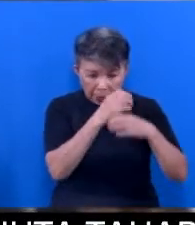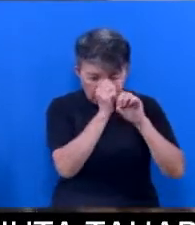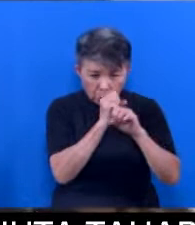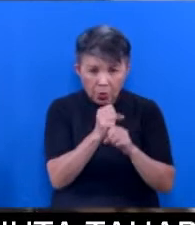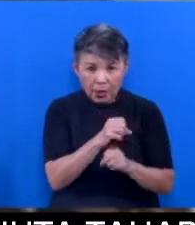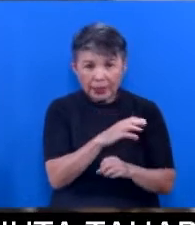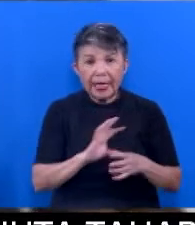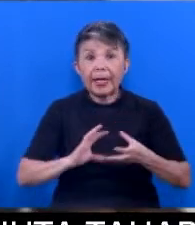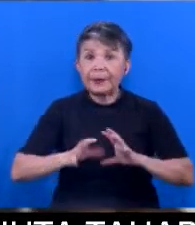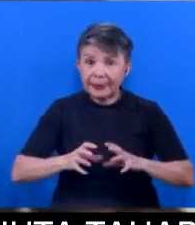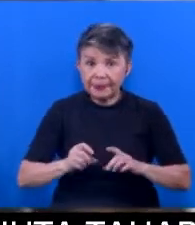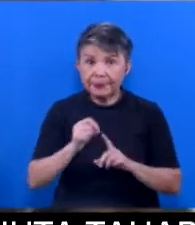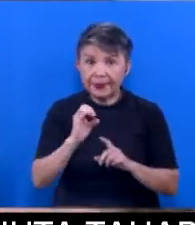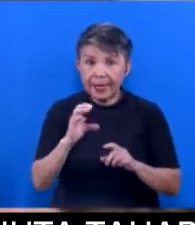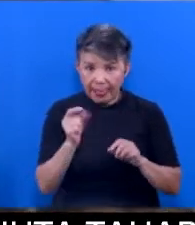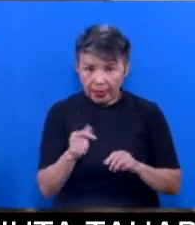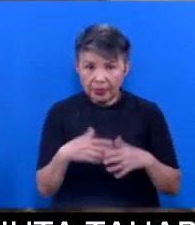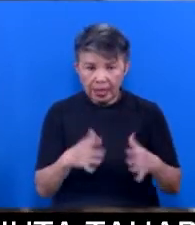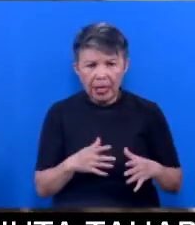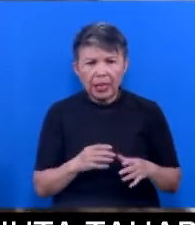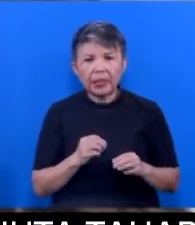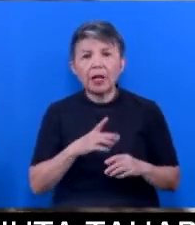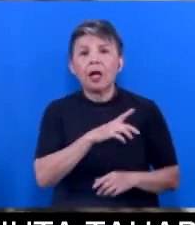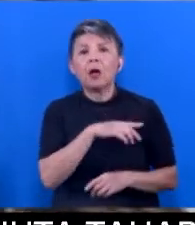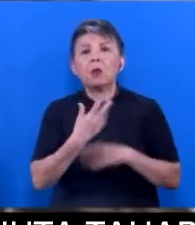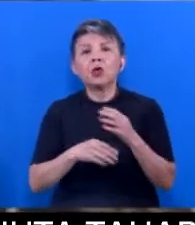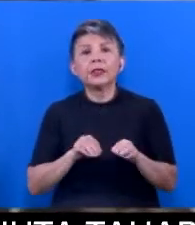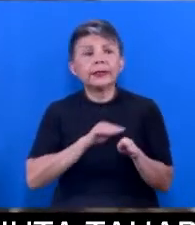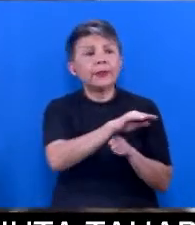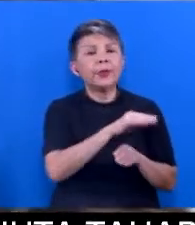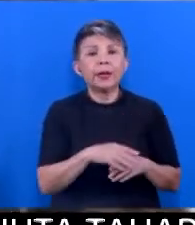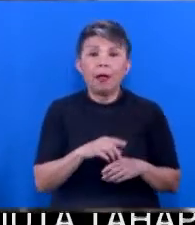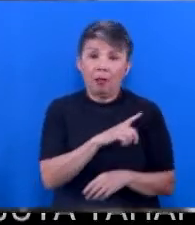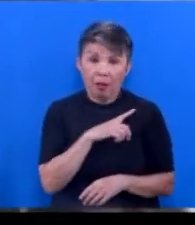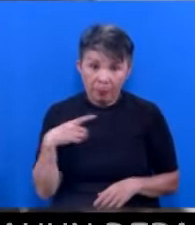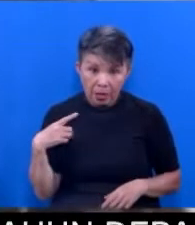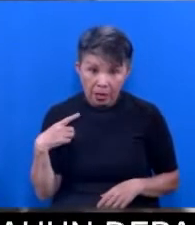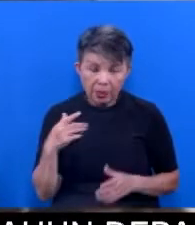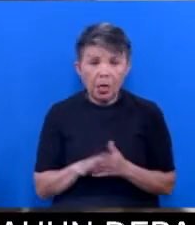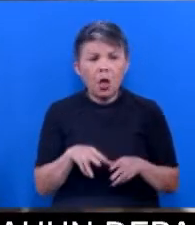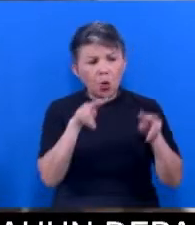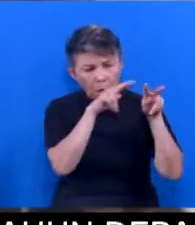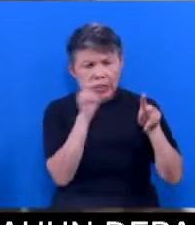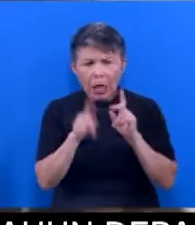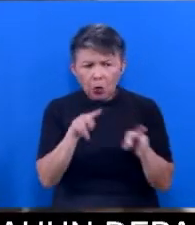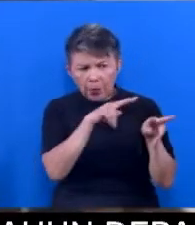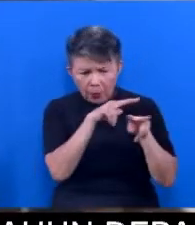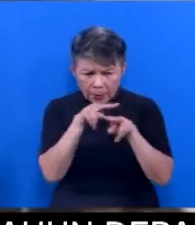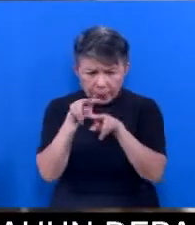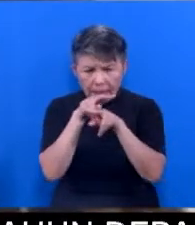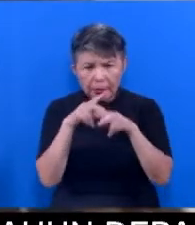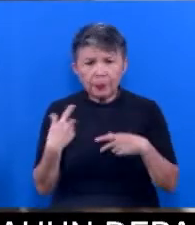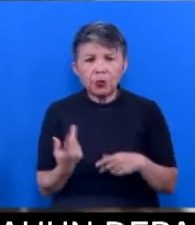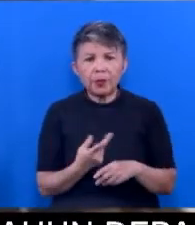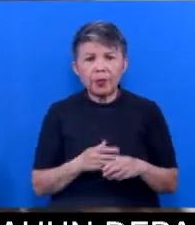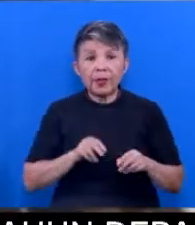ada mesin PCR-nya. Tentunya ini membutuhkan proses pengiriman delivery. Sebenarnya pengawasannya ini kita minta